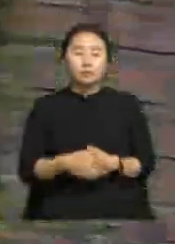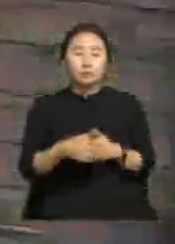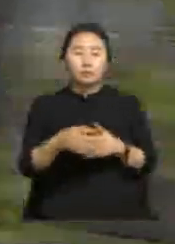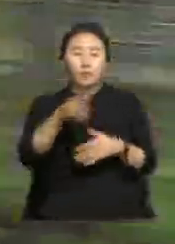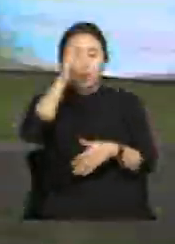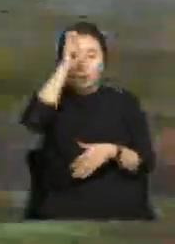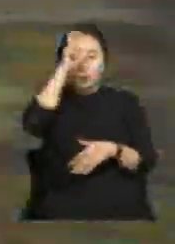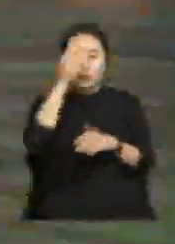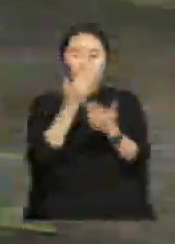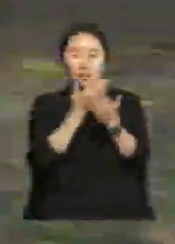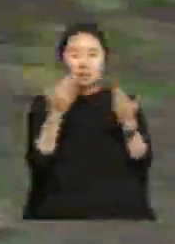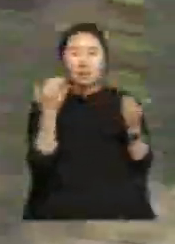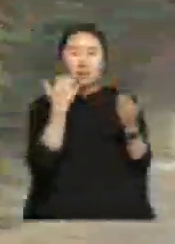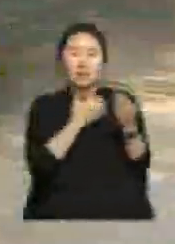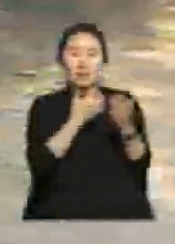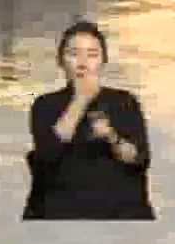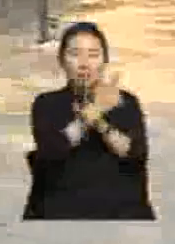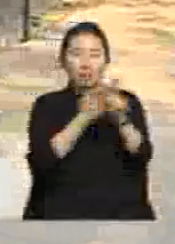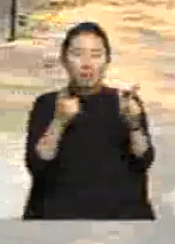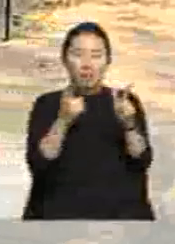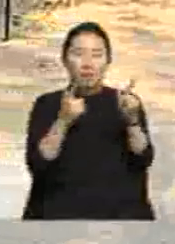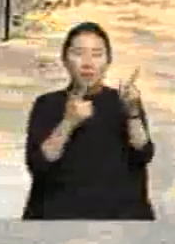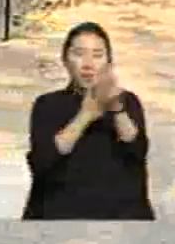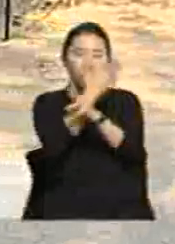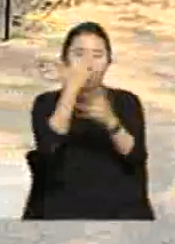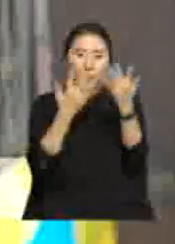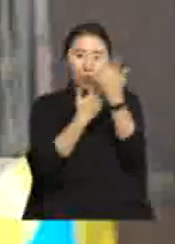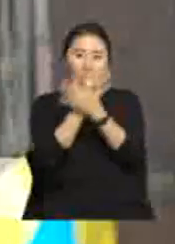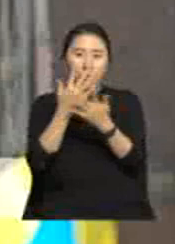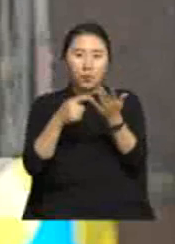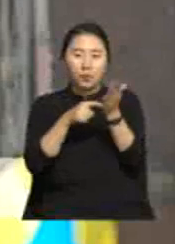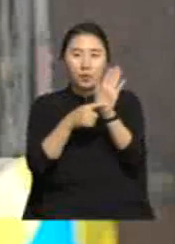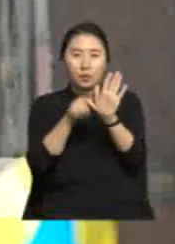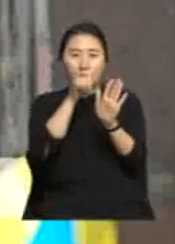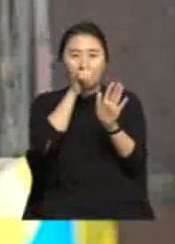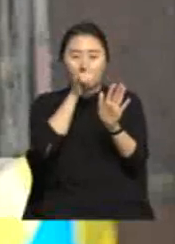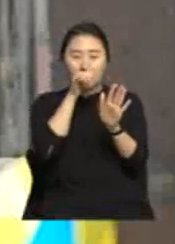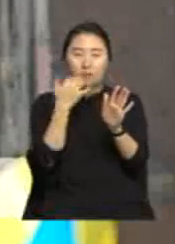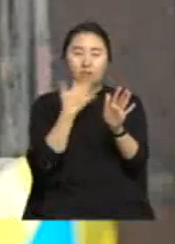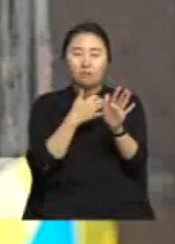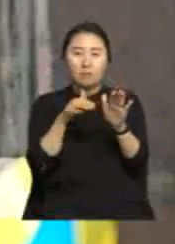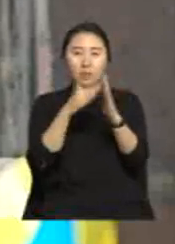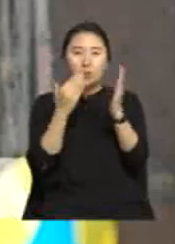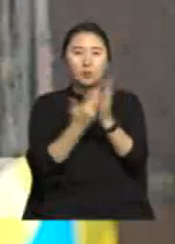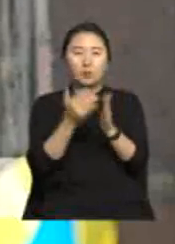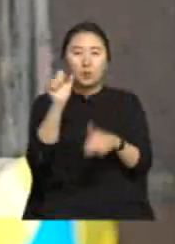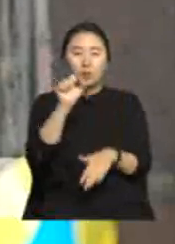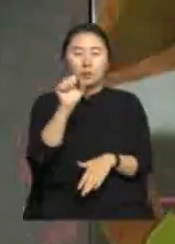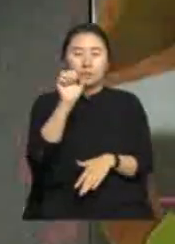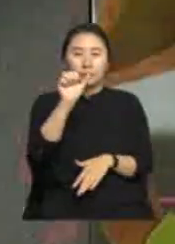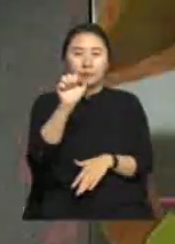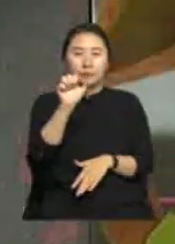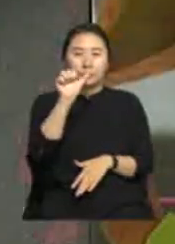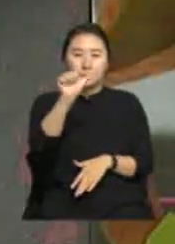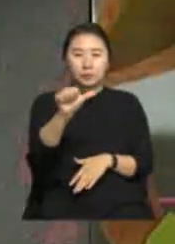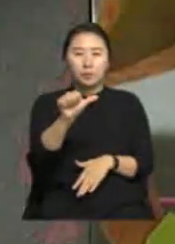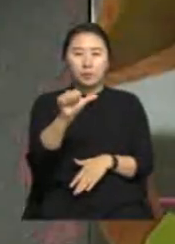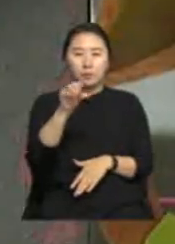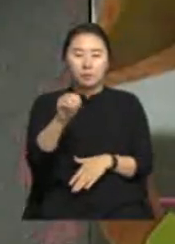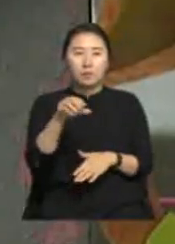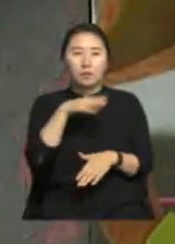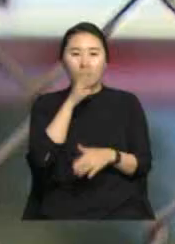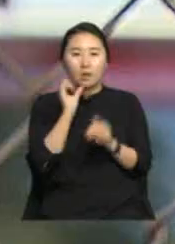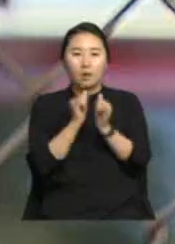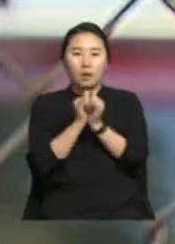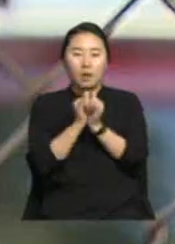경찰서 담장을 따라 형형색색 바람개비가 설치됐습니다. 바람개비 수는 모두 55개, 55만 노원